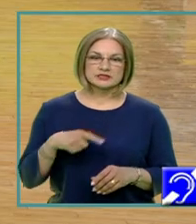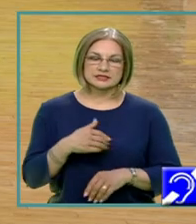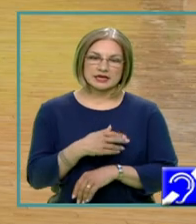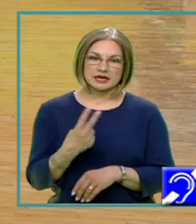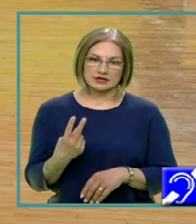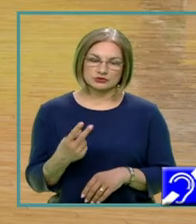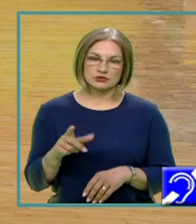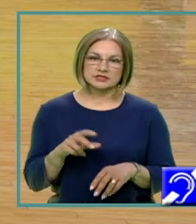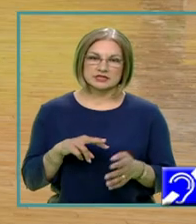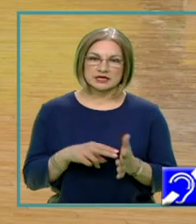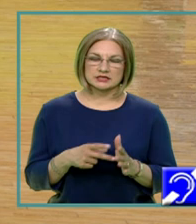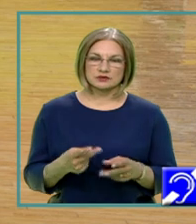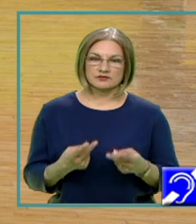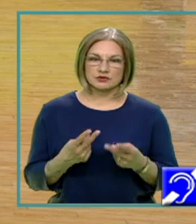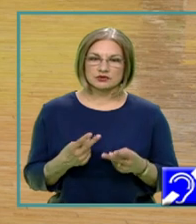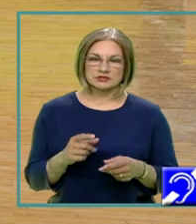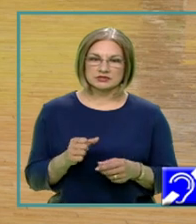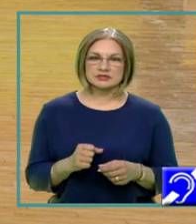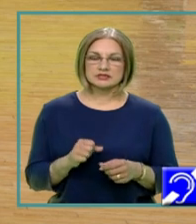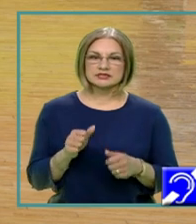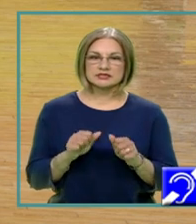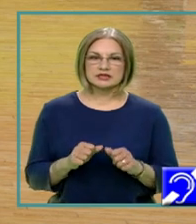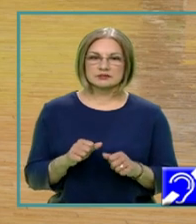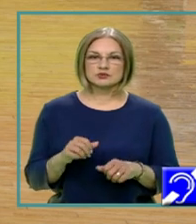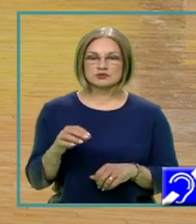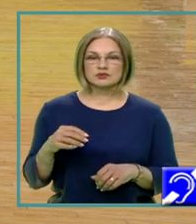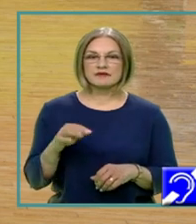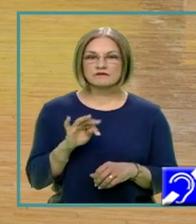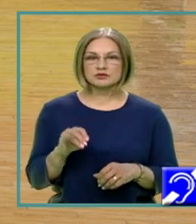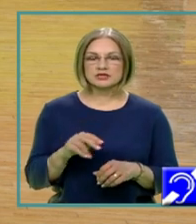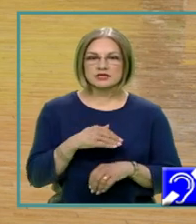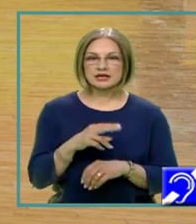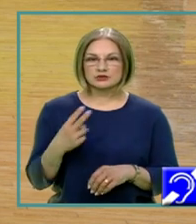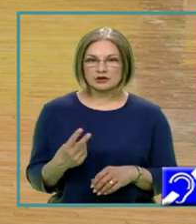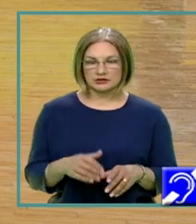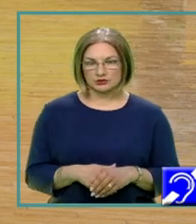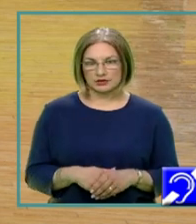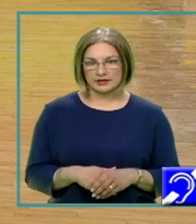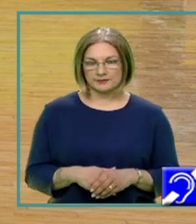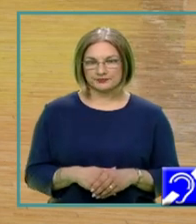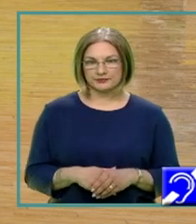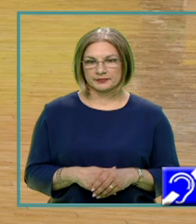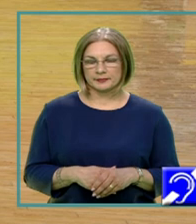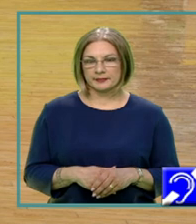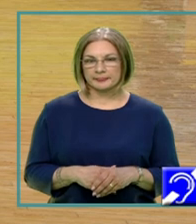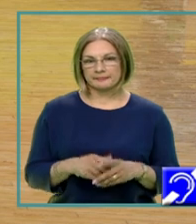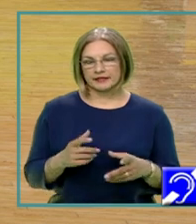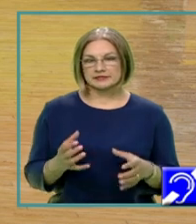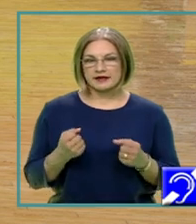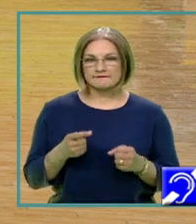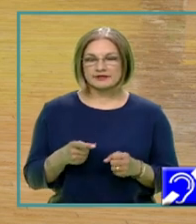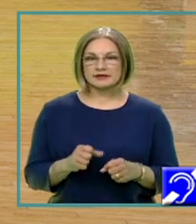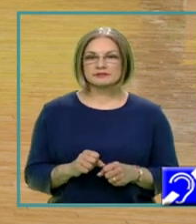care se rezolvă folosind semnul funcției de gradul al doilea în cazul în care Delta este pozitiv și avem aici